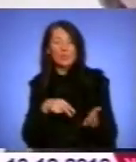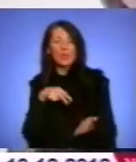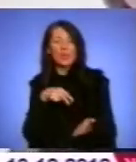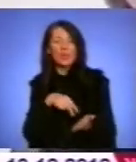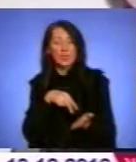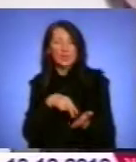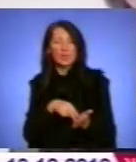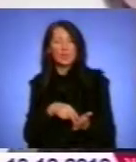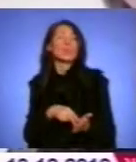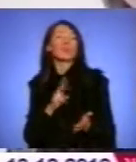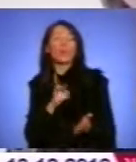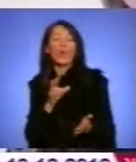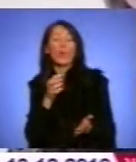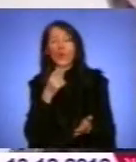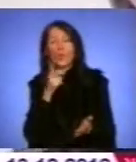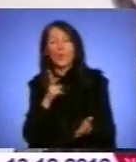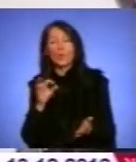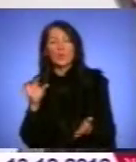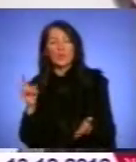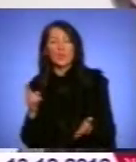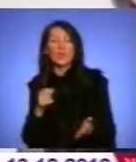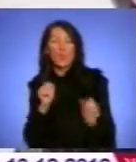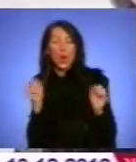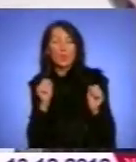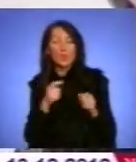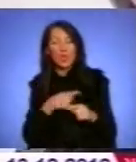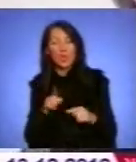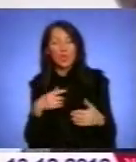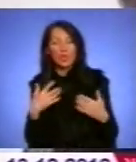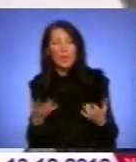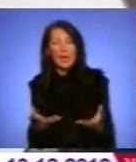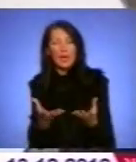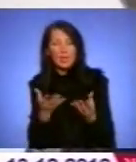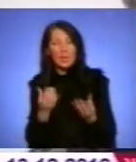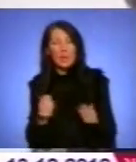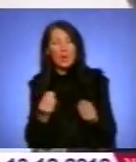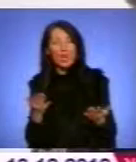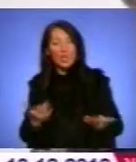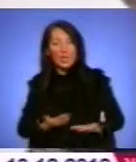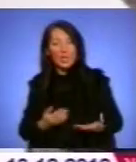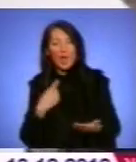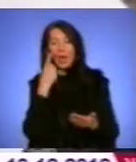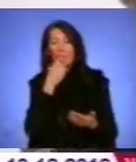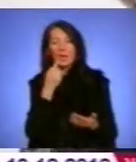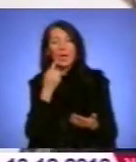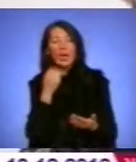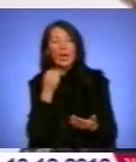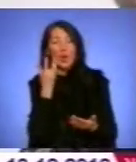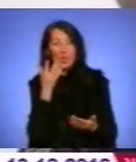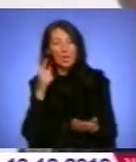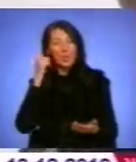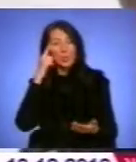і по-іншому зовсім сприймають життя. І, власне, коли думаєш